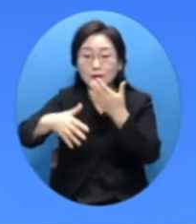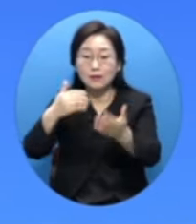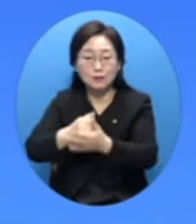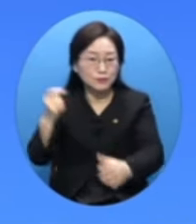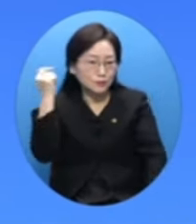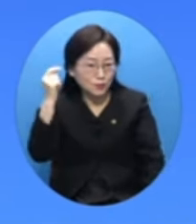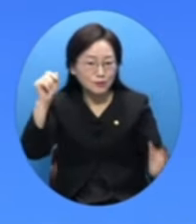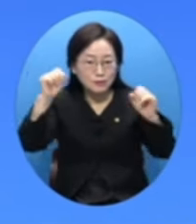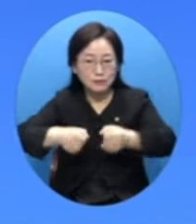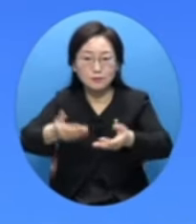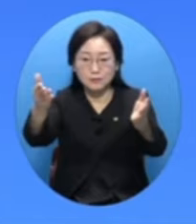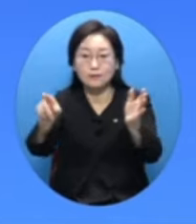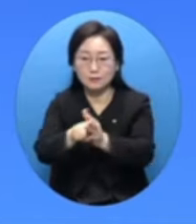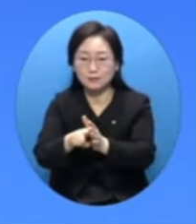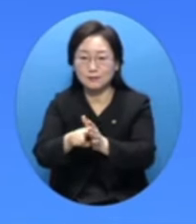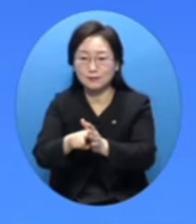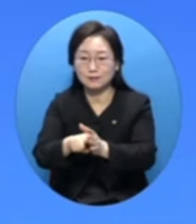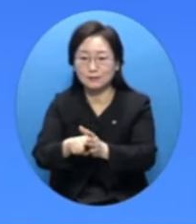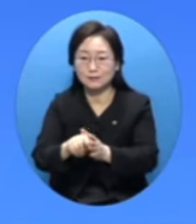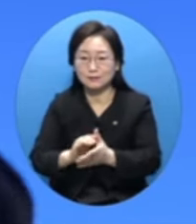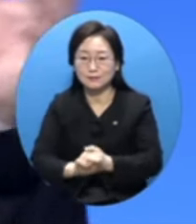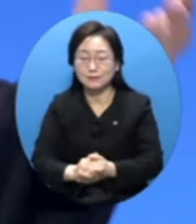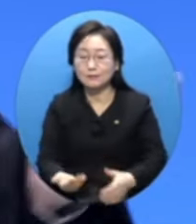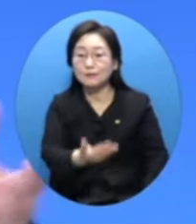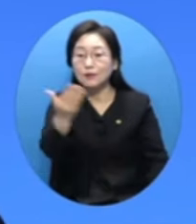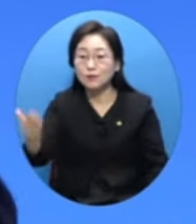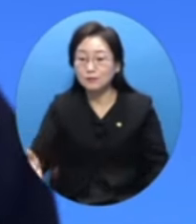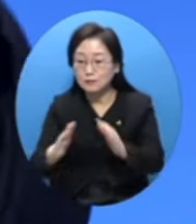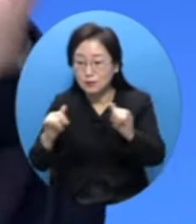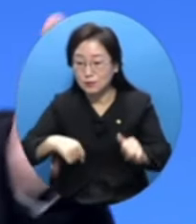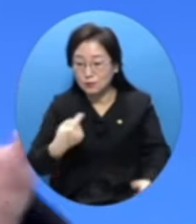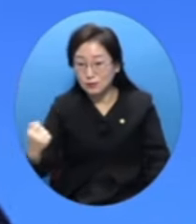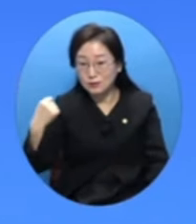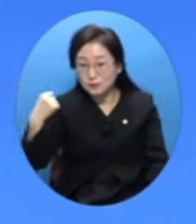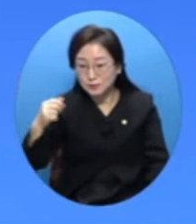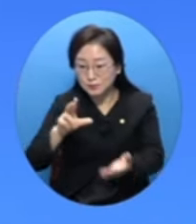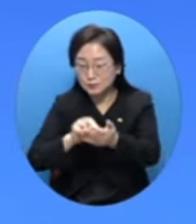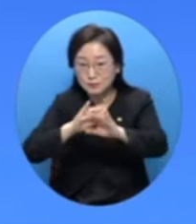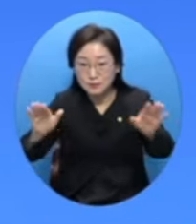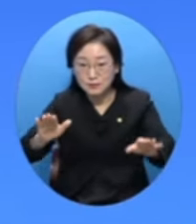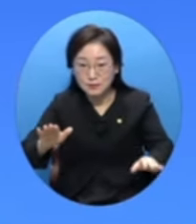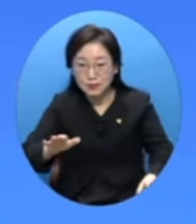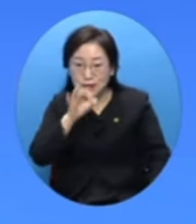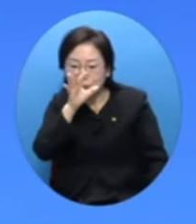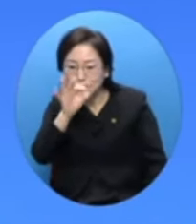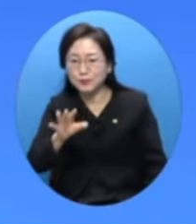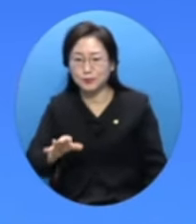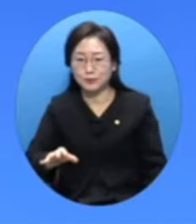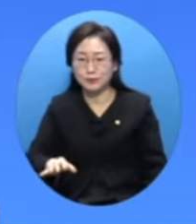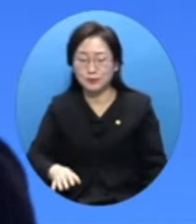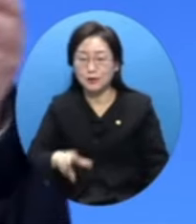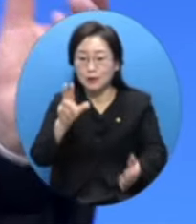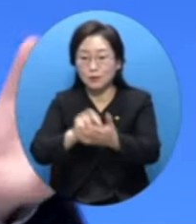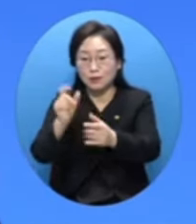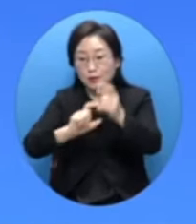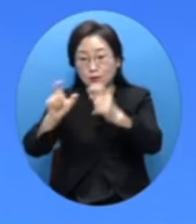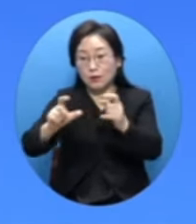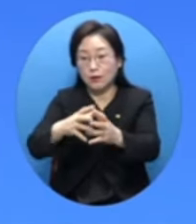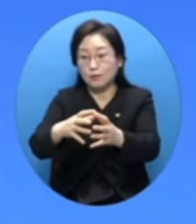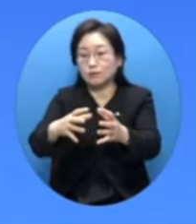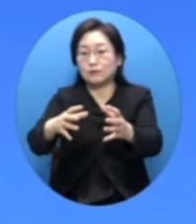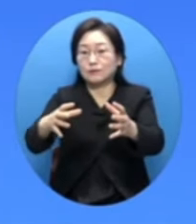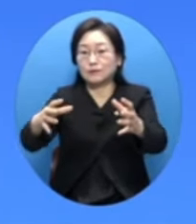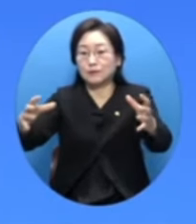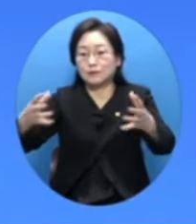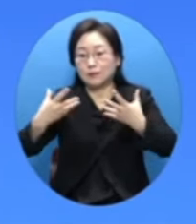들으시고 응답해 주시는 것입니다. 여러분, 인간의 스스로 힘으로 그 문제를 해결하려고 하면 문제가 더 큰 문제가 되고 더